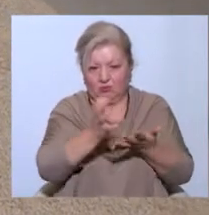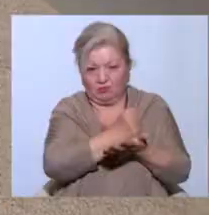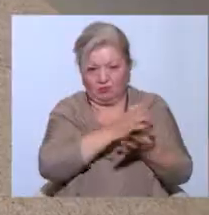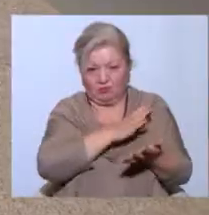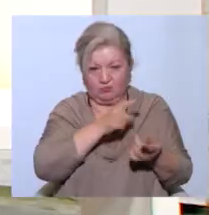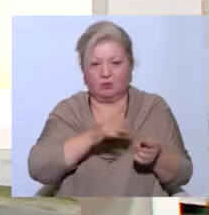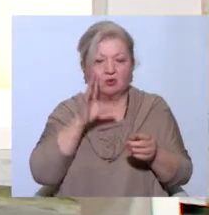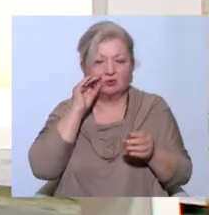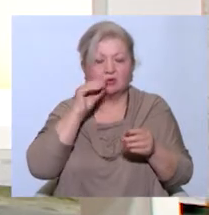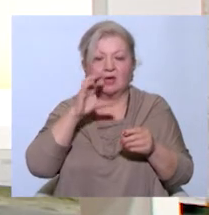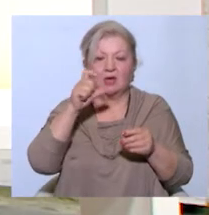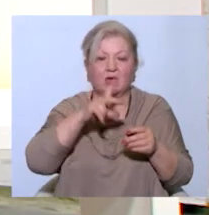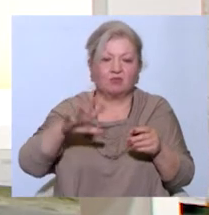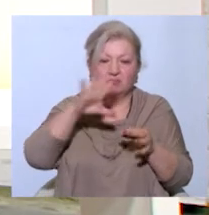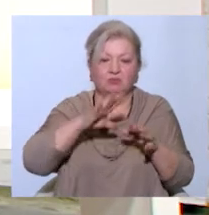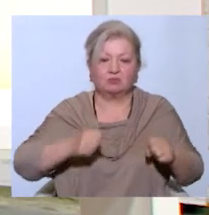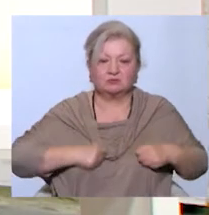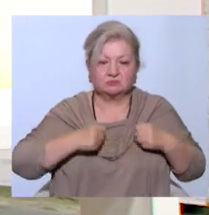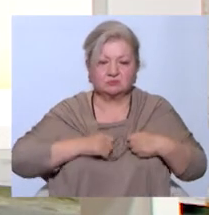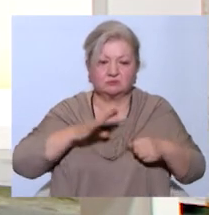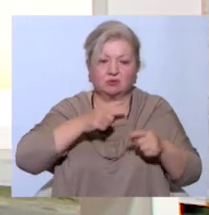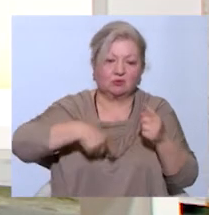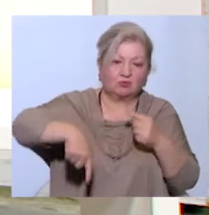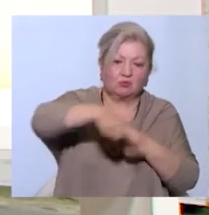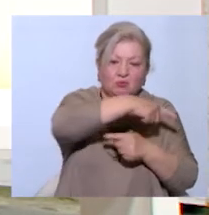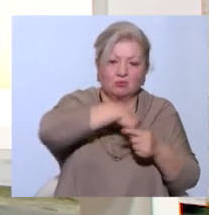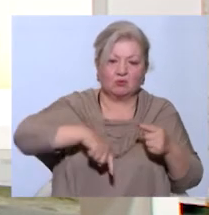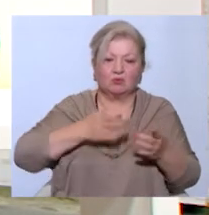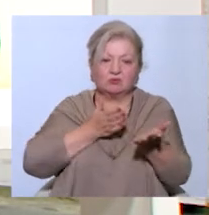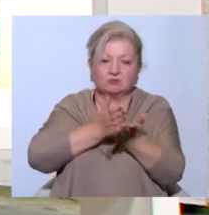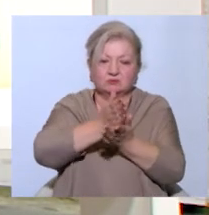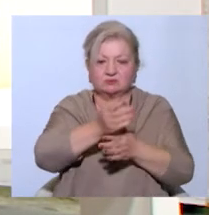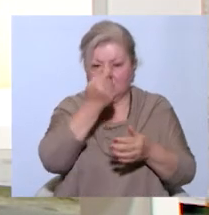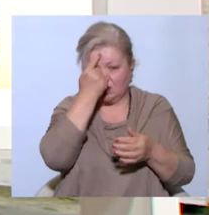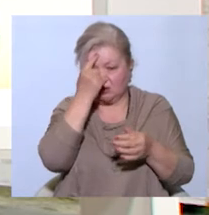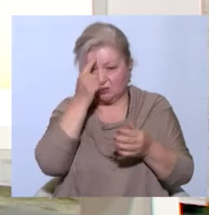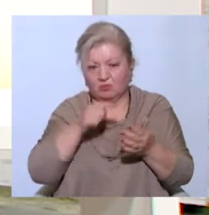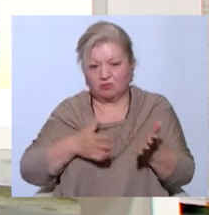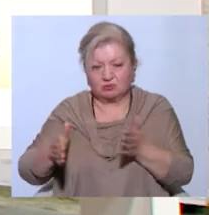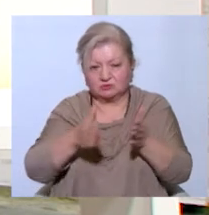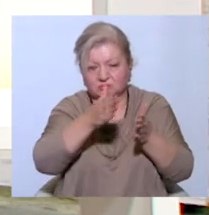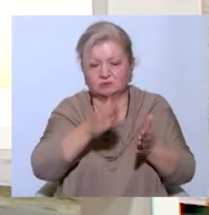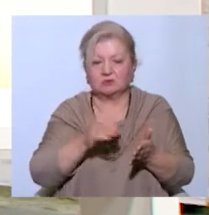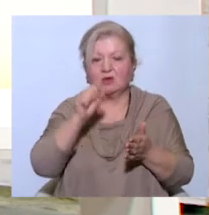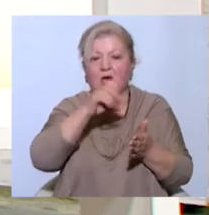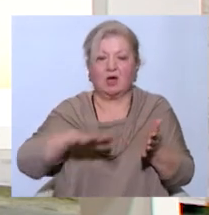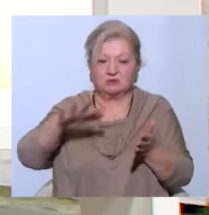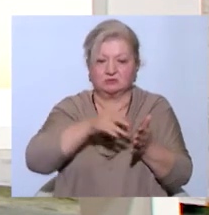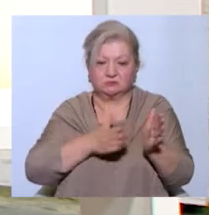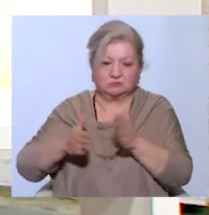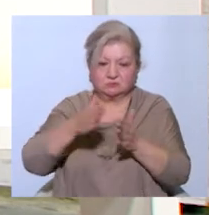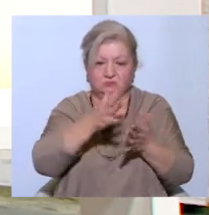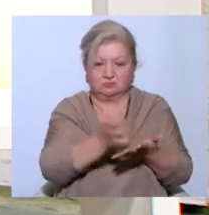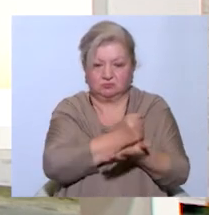ევროპელები ცდილობდნენ, რომ როგორმე შემოვლით მიეღწიათ ინდოეთისაკენ და აზიისაკენ. მე ახლა გავშლი რუკას, რა თქმა უნდა, რომ